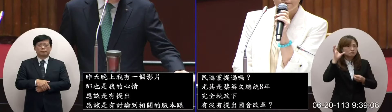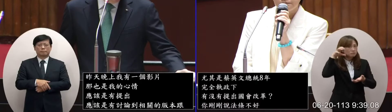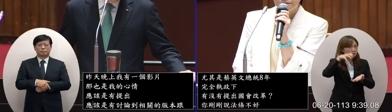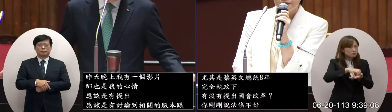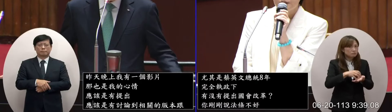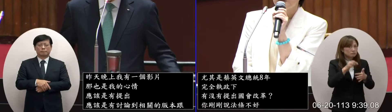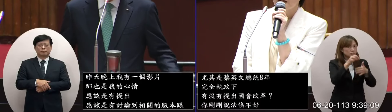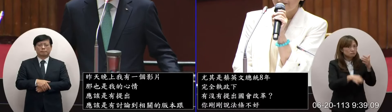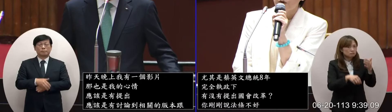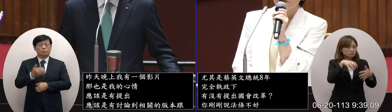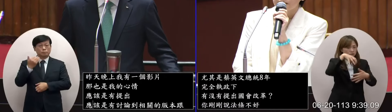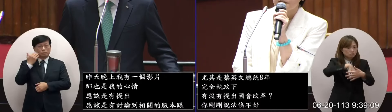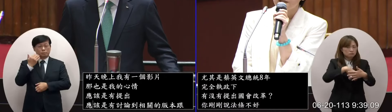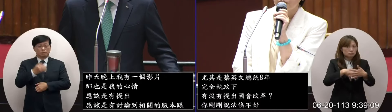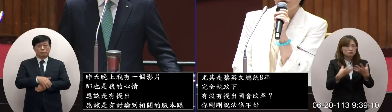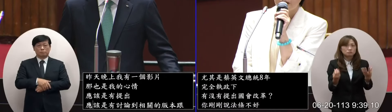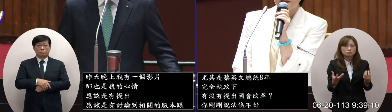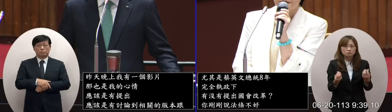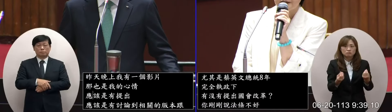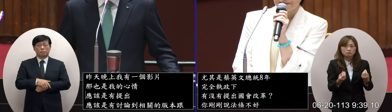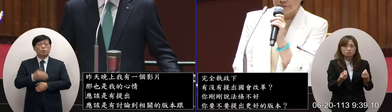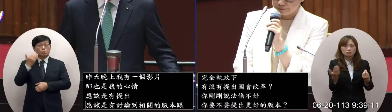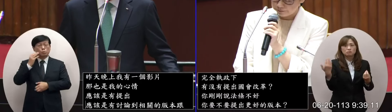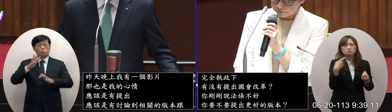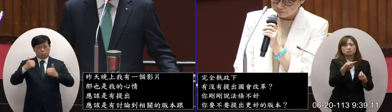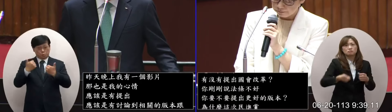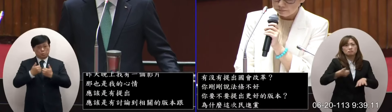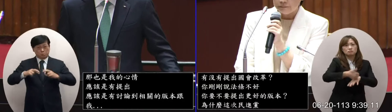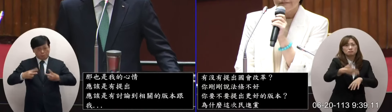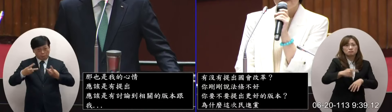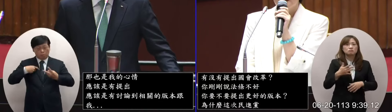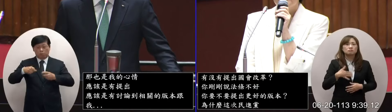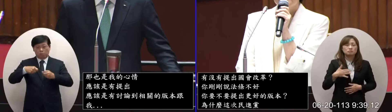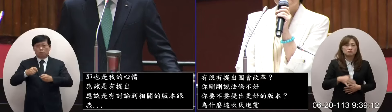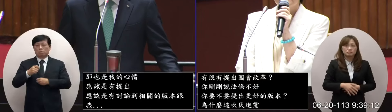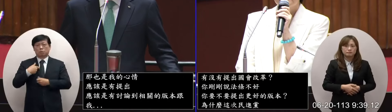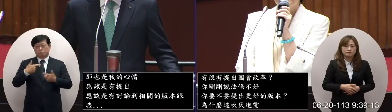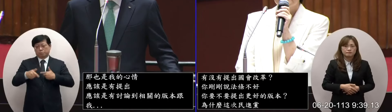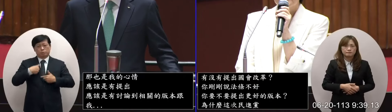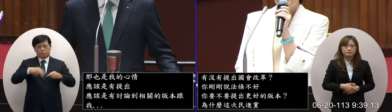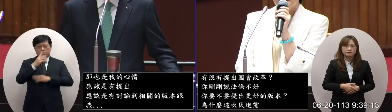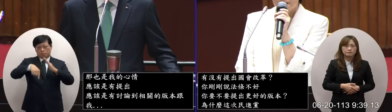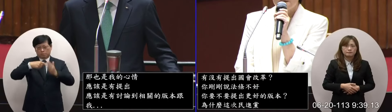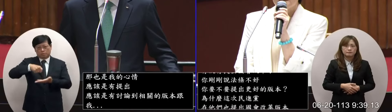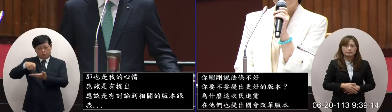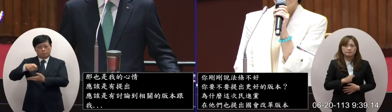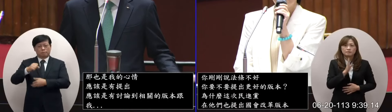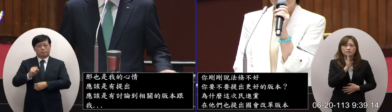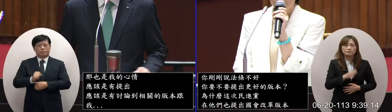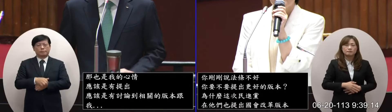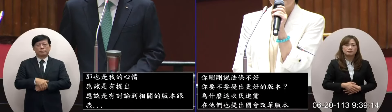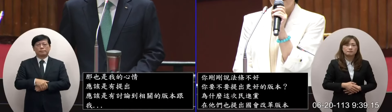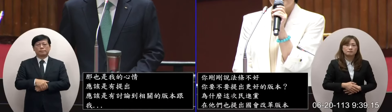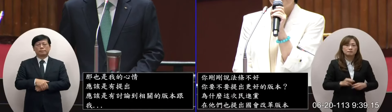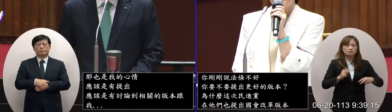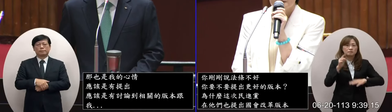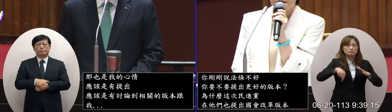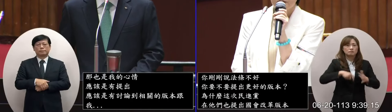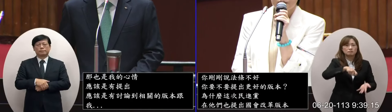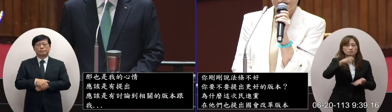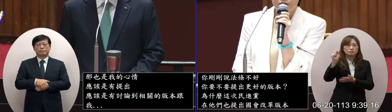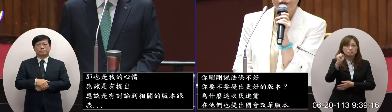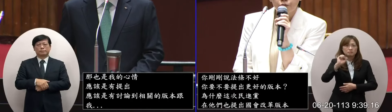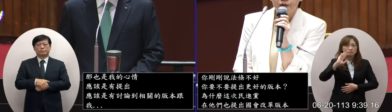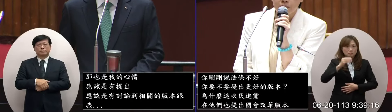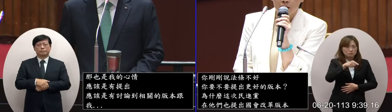呢？ 如果 那时候你还没有到行政院，我可以理解。 如果是国会改革的版本，应该不宜由行政院来提出。 是不能由行政院提出，